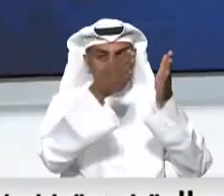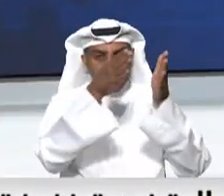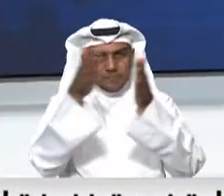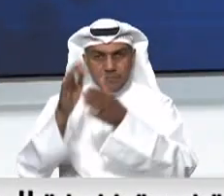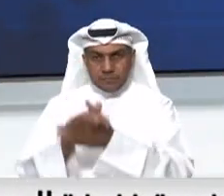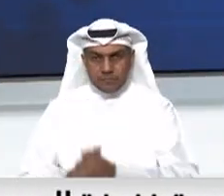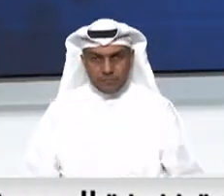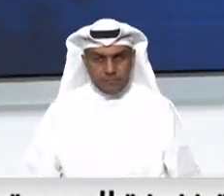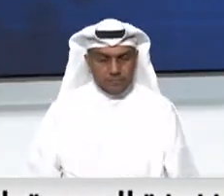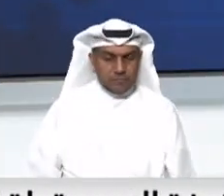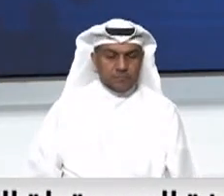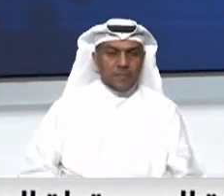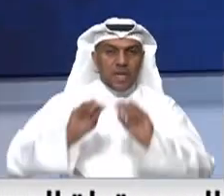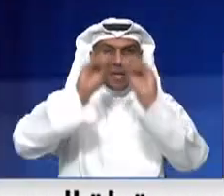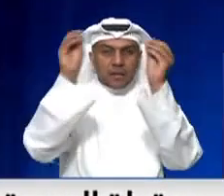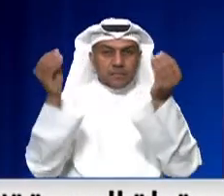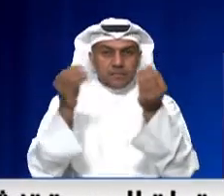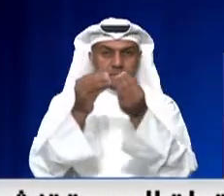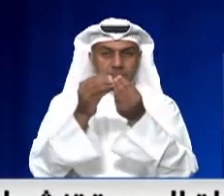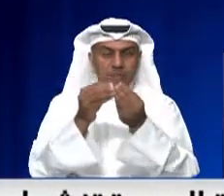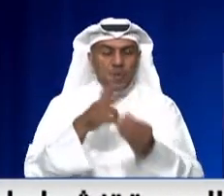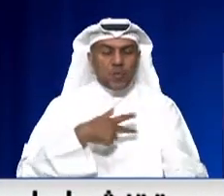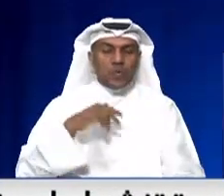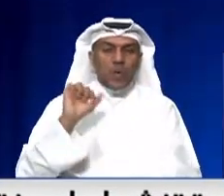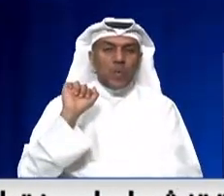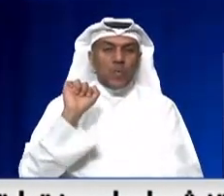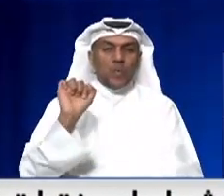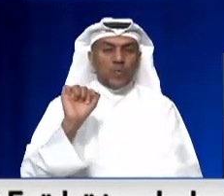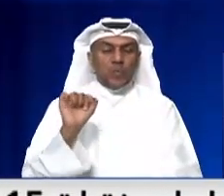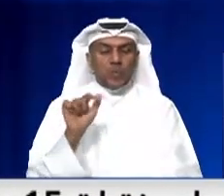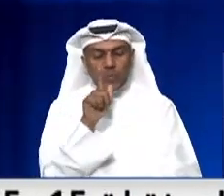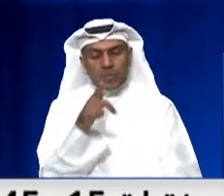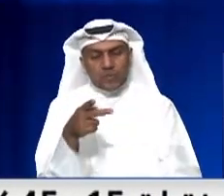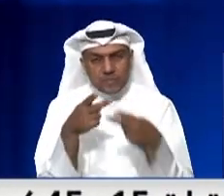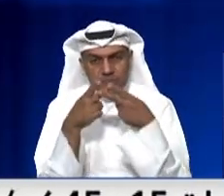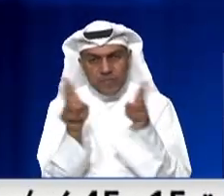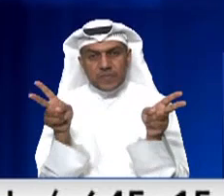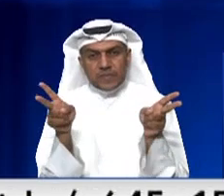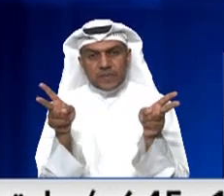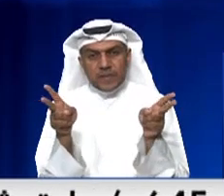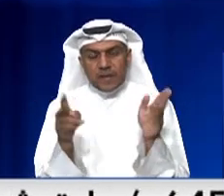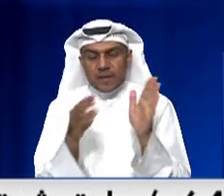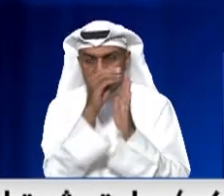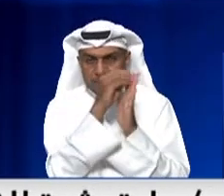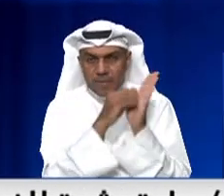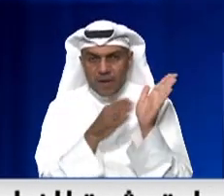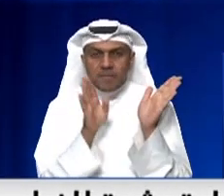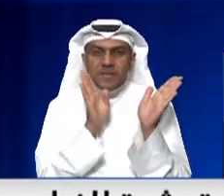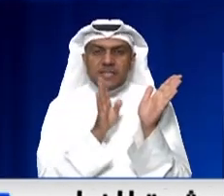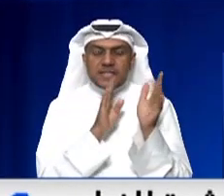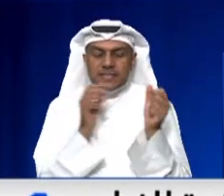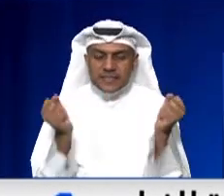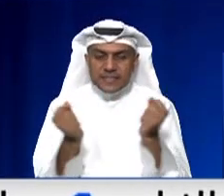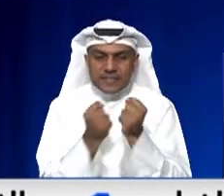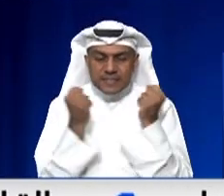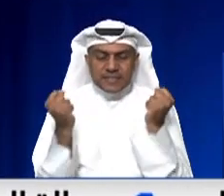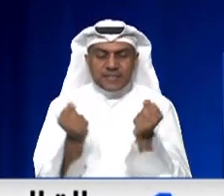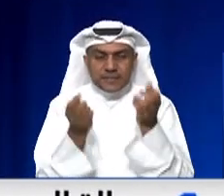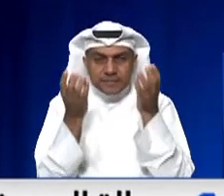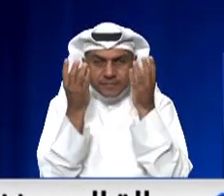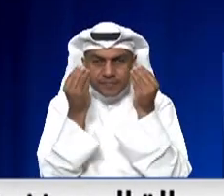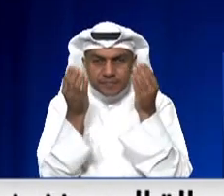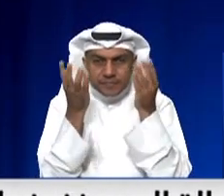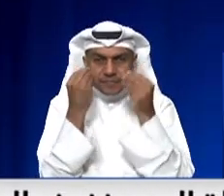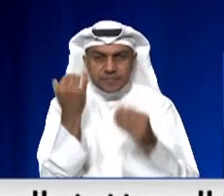اعلنت الهيئه العامه للقوى العامله عن فتح باب التسجيل في برنامج تدريبي للتعرف على طرق تحليل